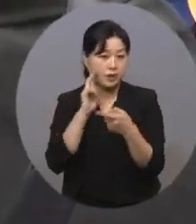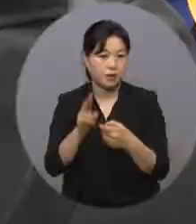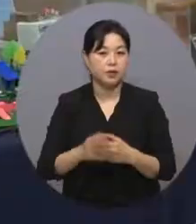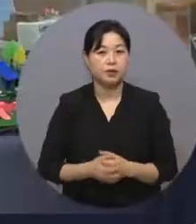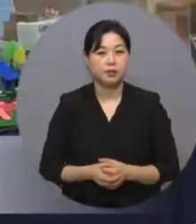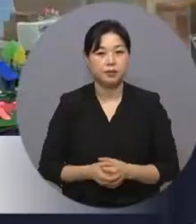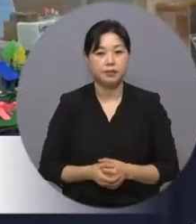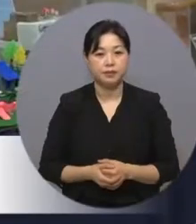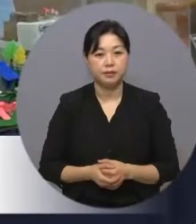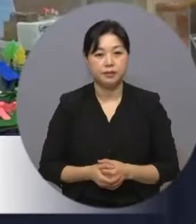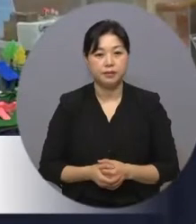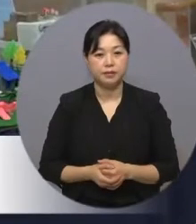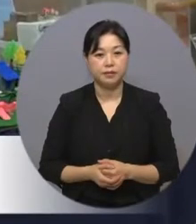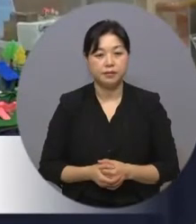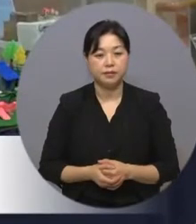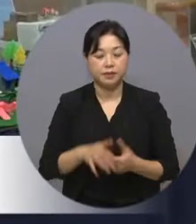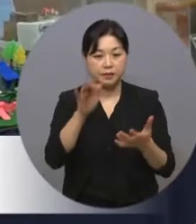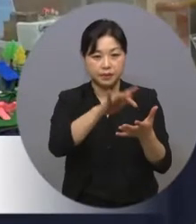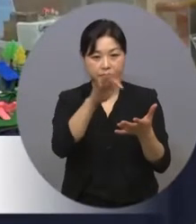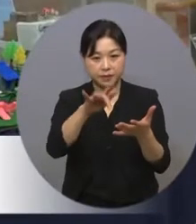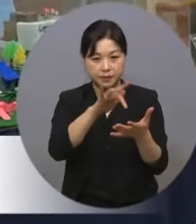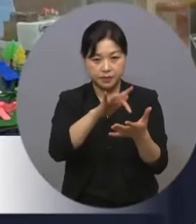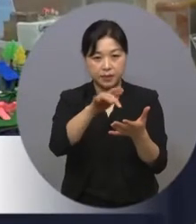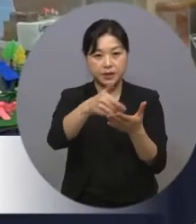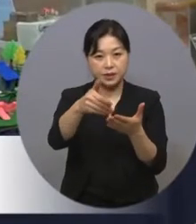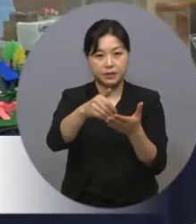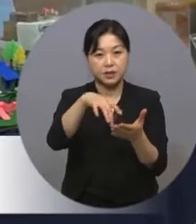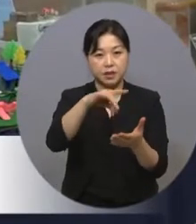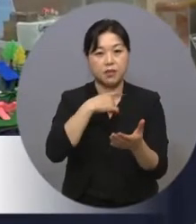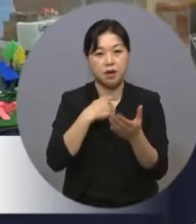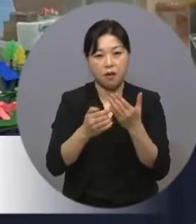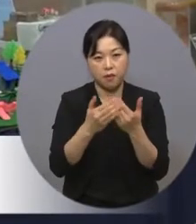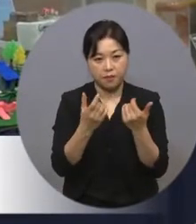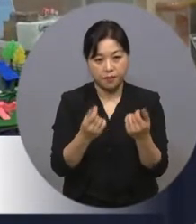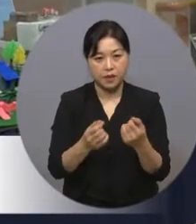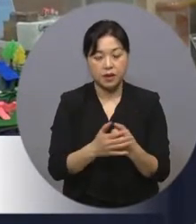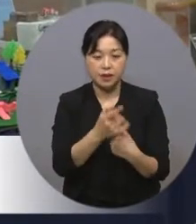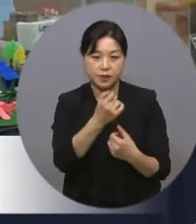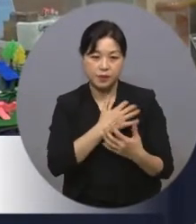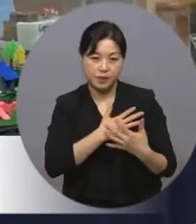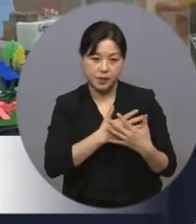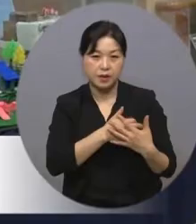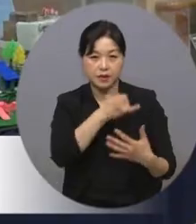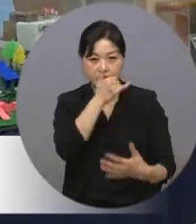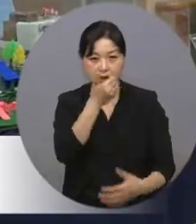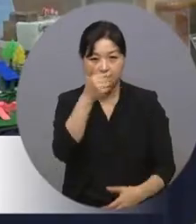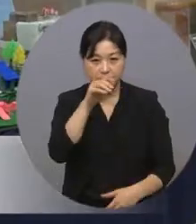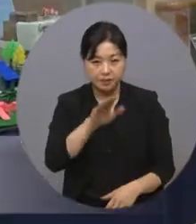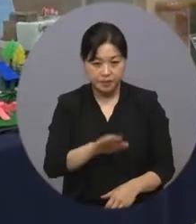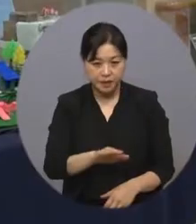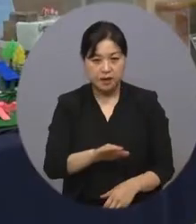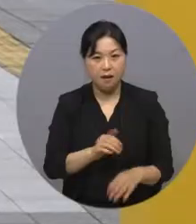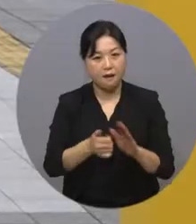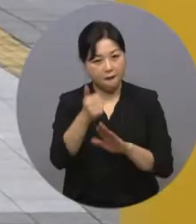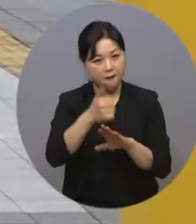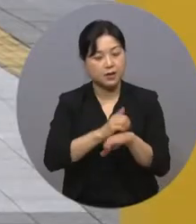끌었습니다. 스크린 터치도 해보는 그림은 처음 해봤습니다. 살짝 떨리기도 했지만은 잘